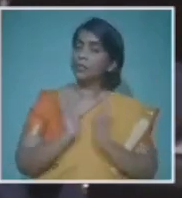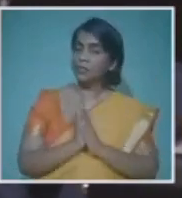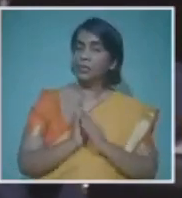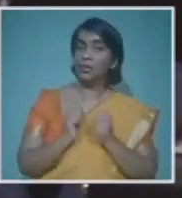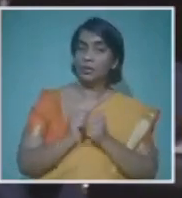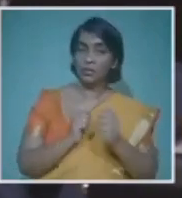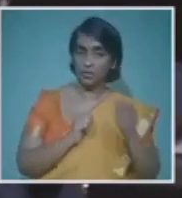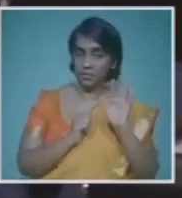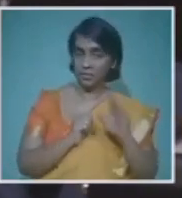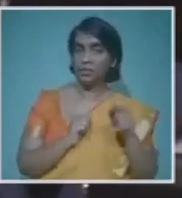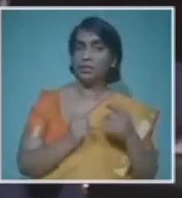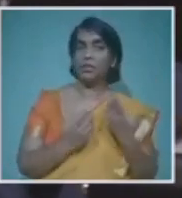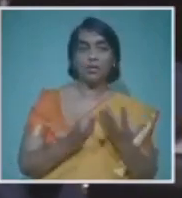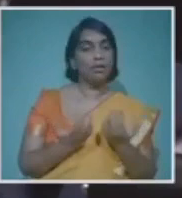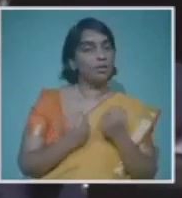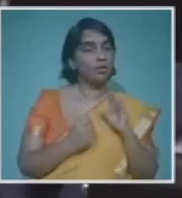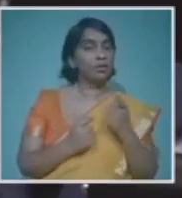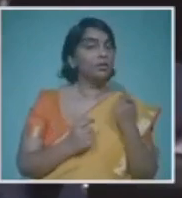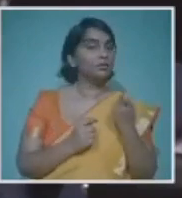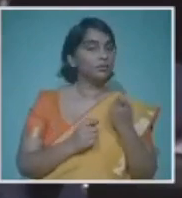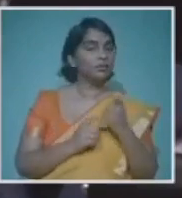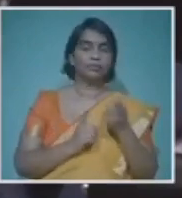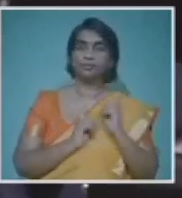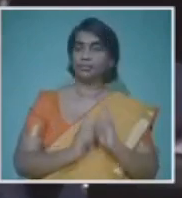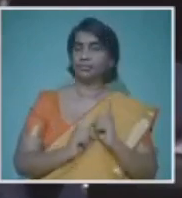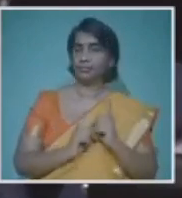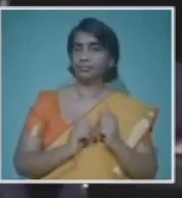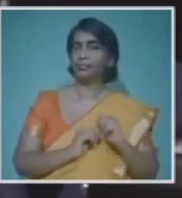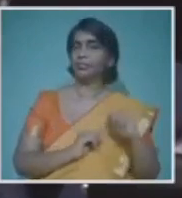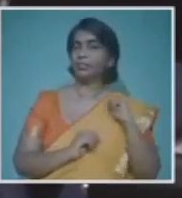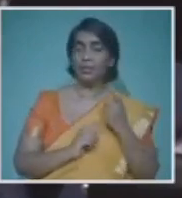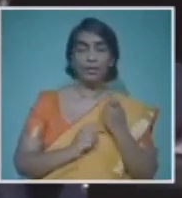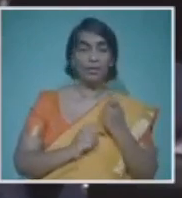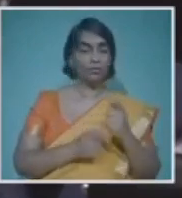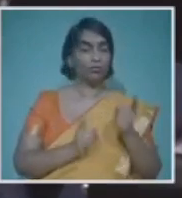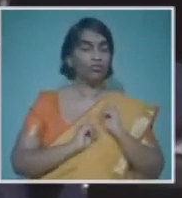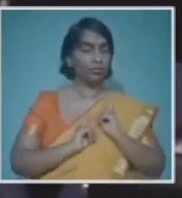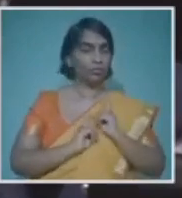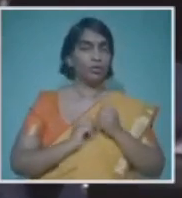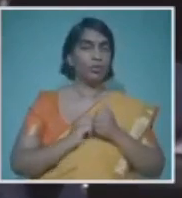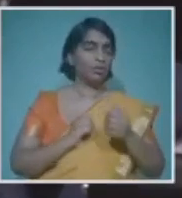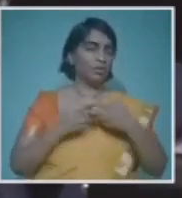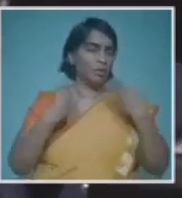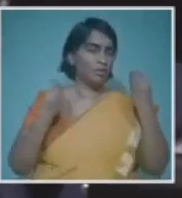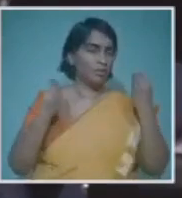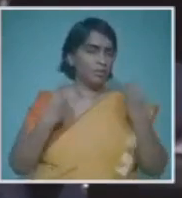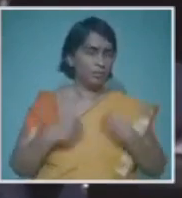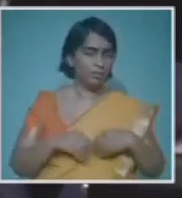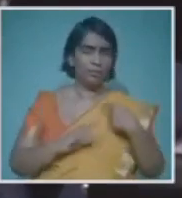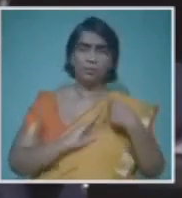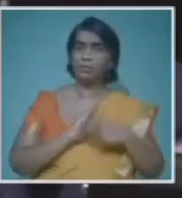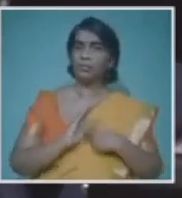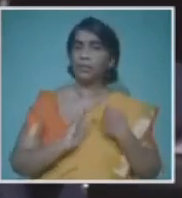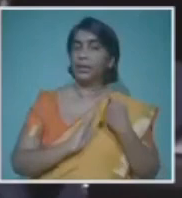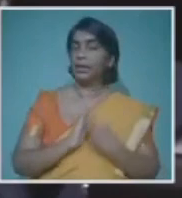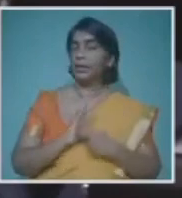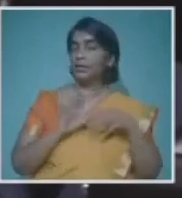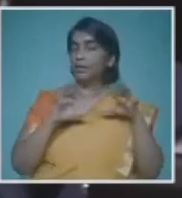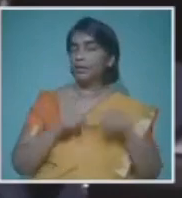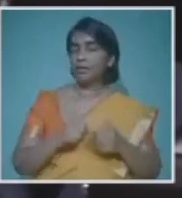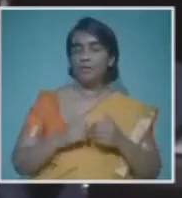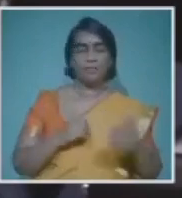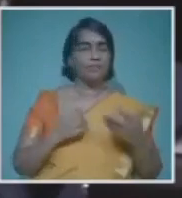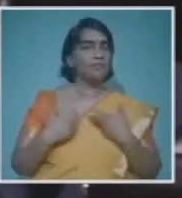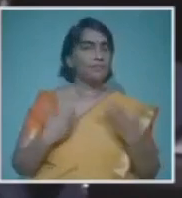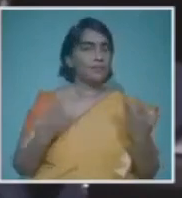සිදු කිරීම සඳහා අවශ්‍ය වෙන්නේ ආර්ථික ස්ථාවරත්වය. ආර්ථික ස්ථාවරත්වය කඩාවැටිච්ච රටක නීති ආධිපත්‍යය රකින්න